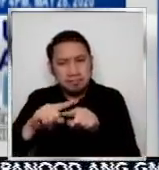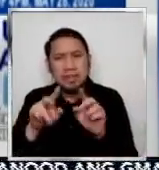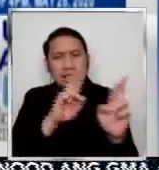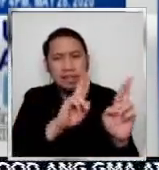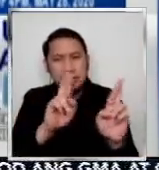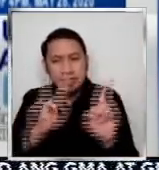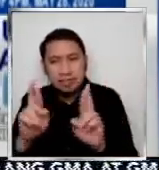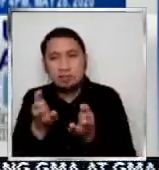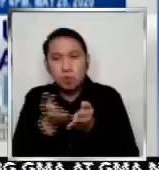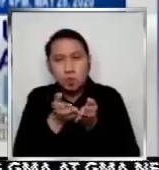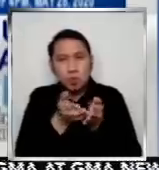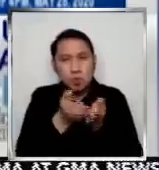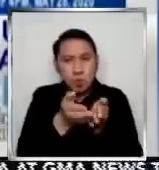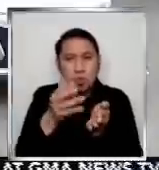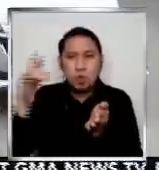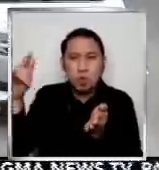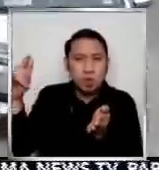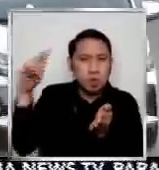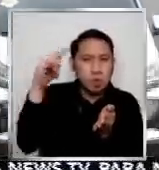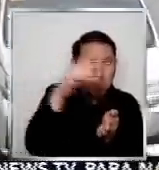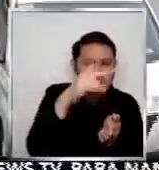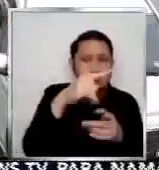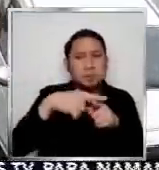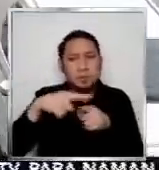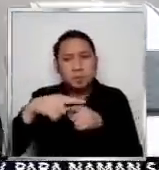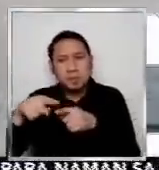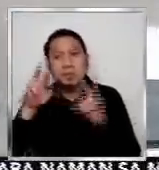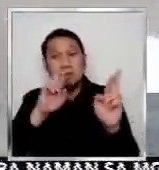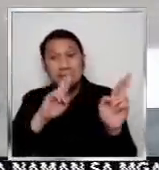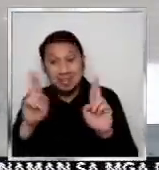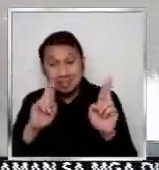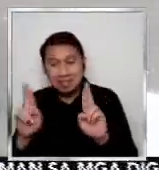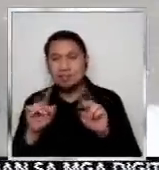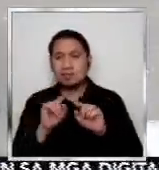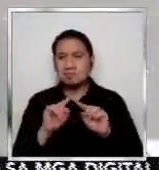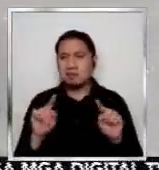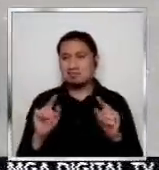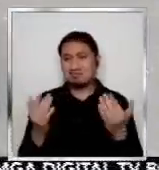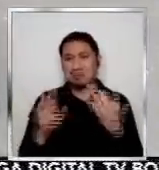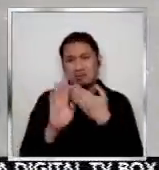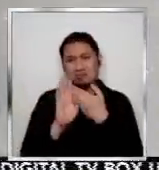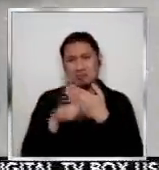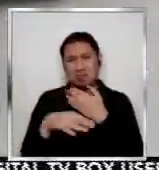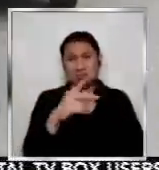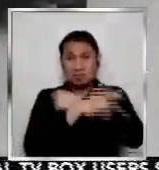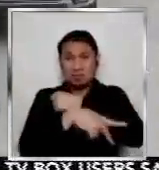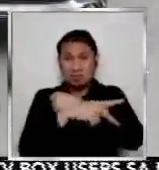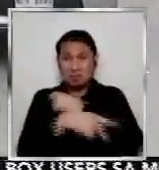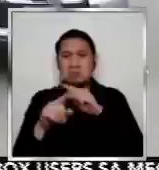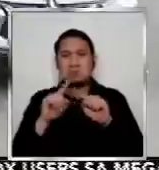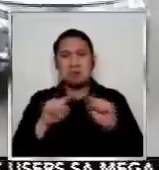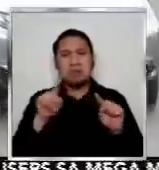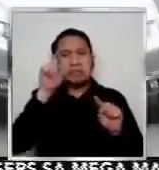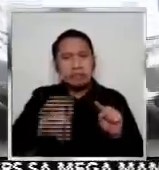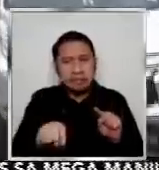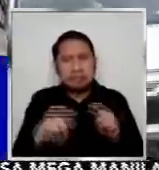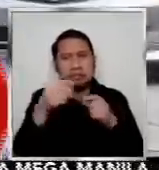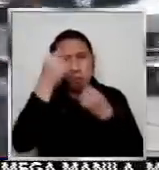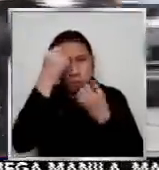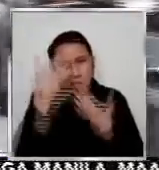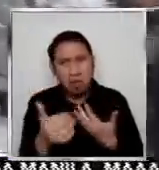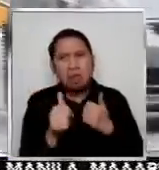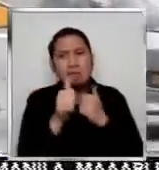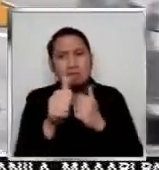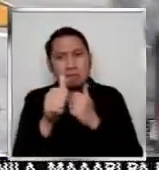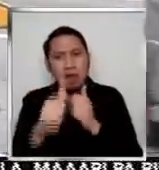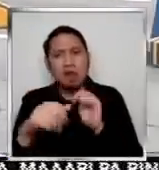mga lumilipad na eroplano at mga bus. Pero kahit pwede na bumalik sa mga probinsya, kailangan pa rin daw sumunod sa mga patakarang ipinatutupad